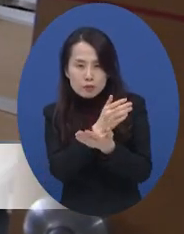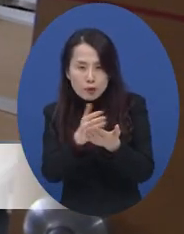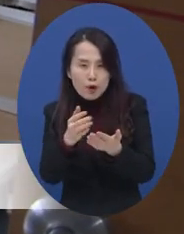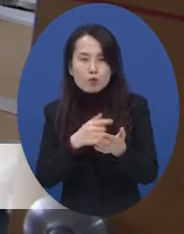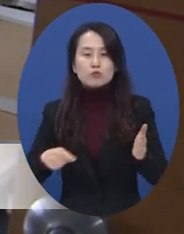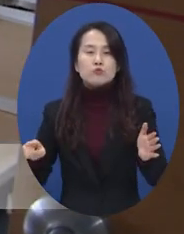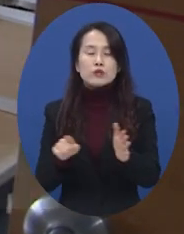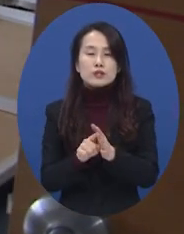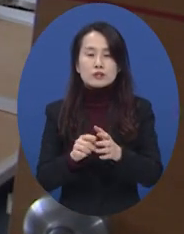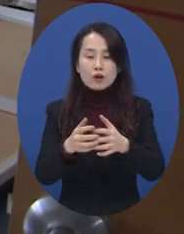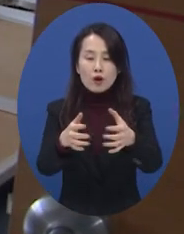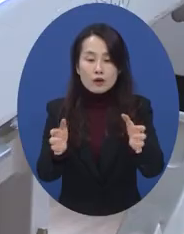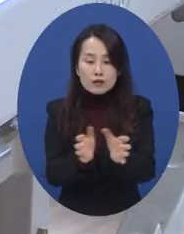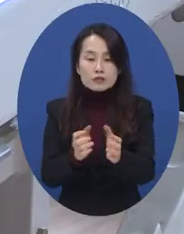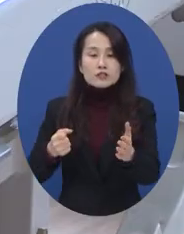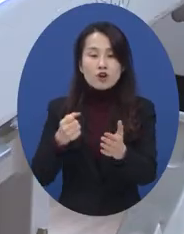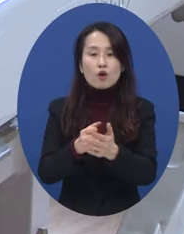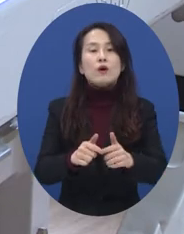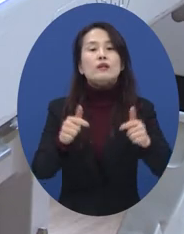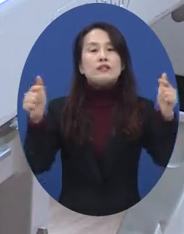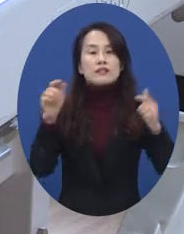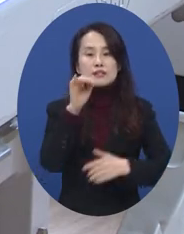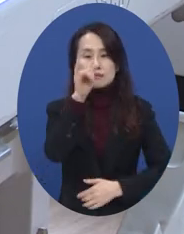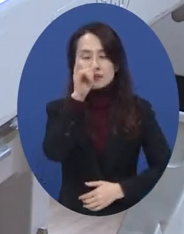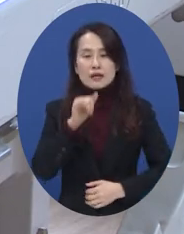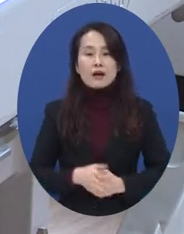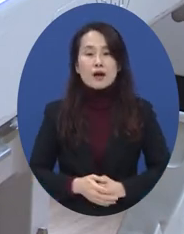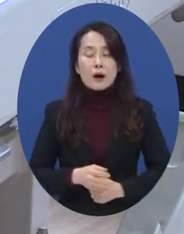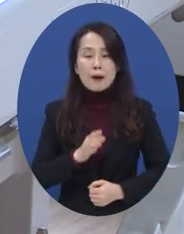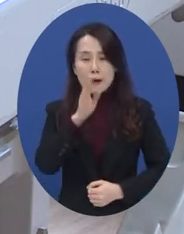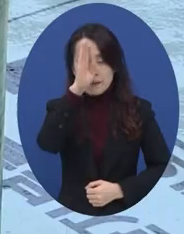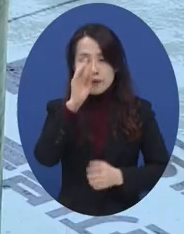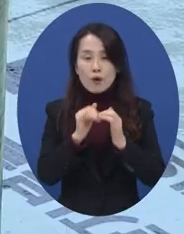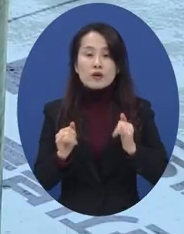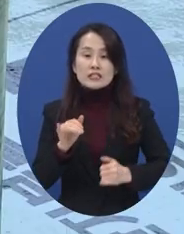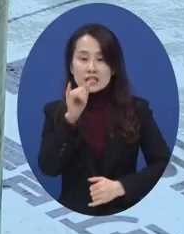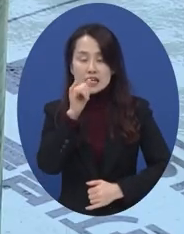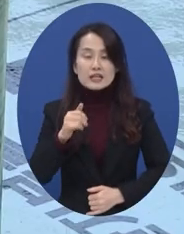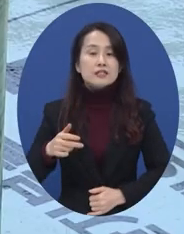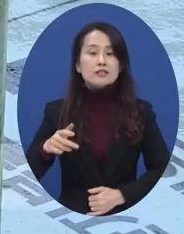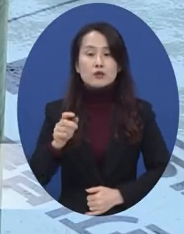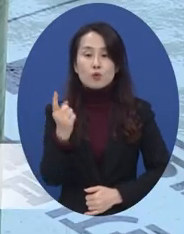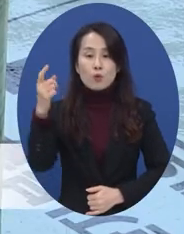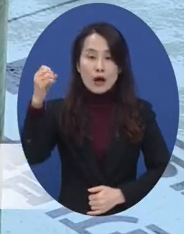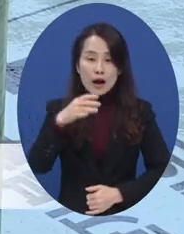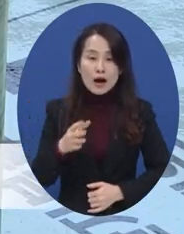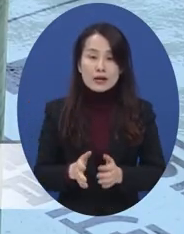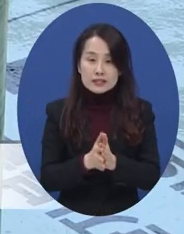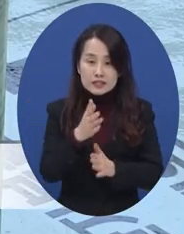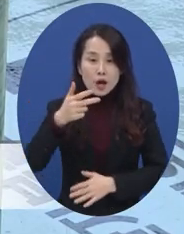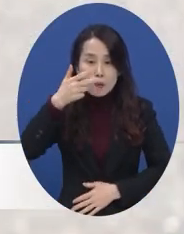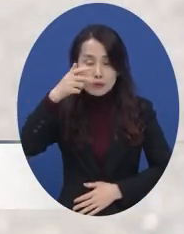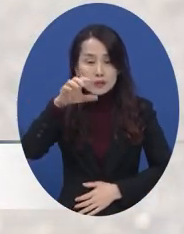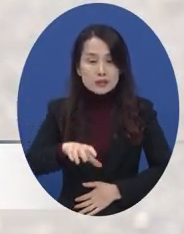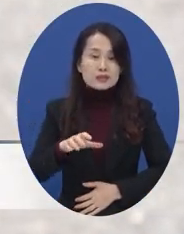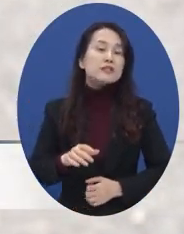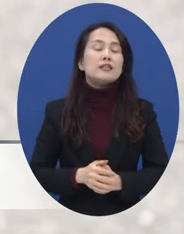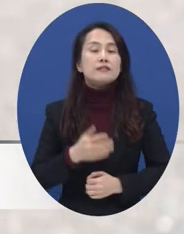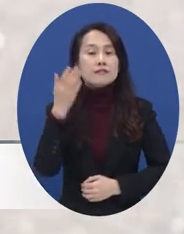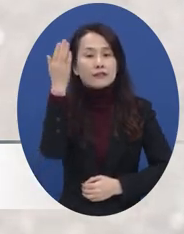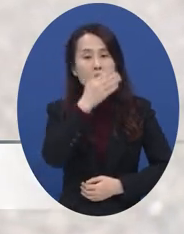선별 진료 의료기관 지정을 확대합니다. 확진자가 발생한 고양시와 평택시엔 방역용품과